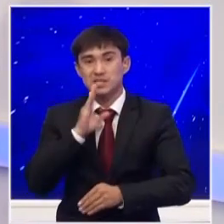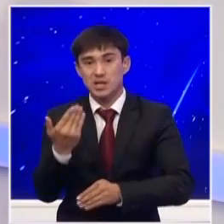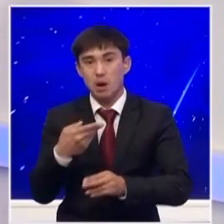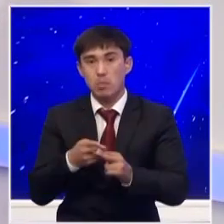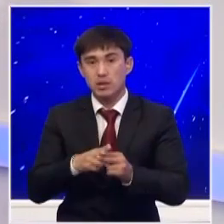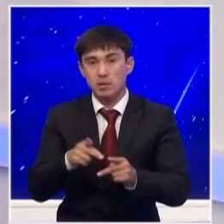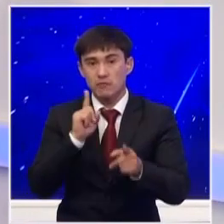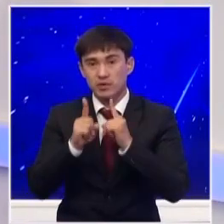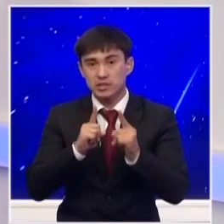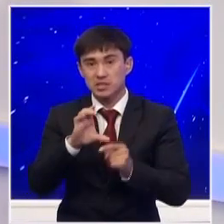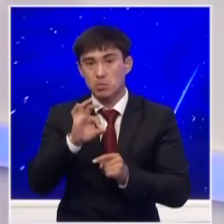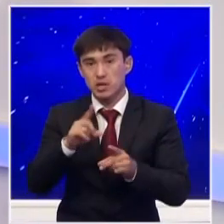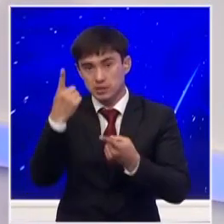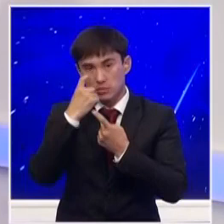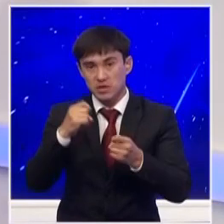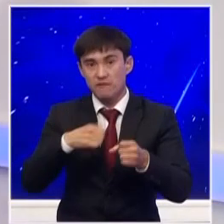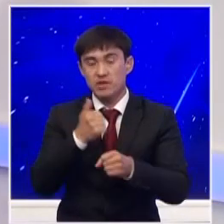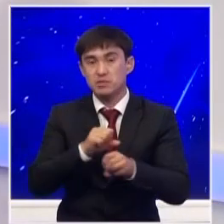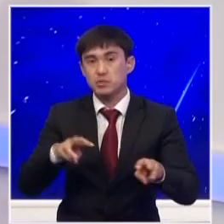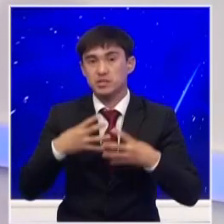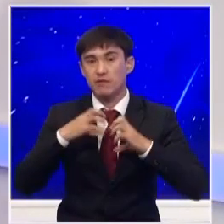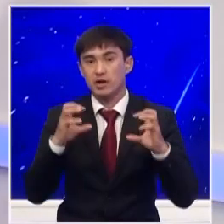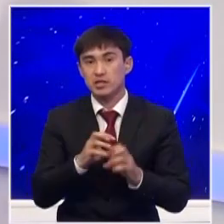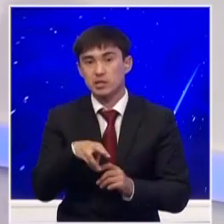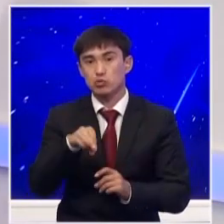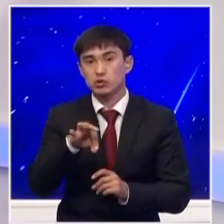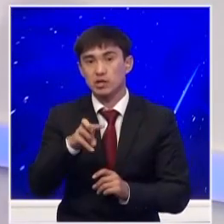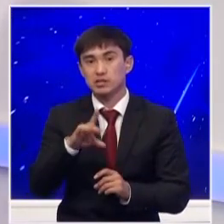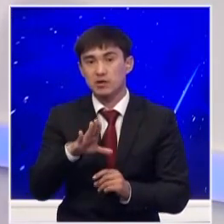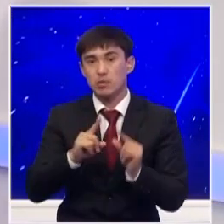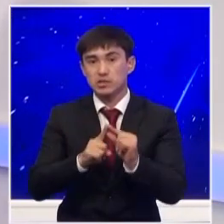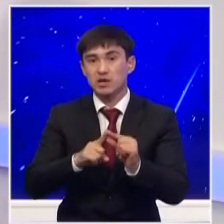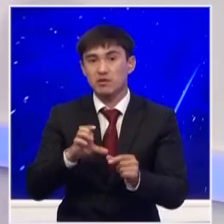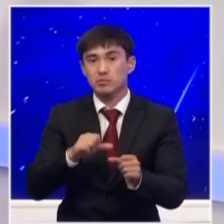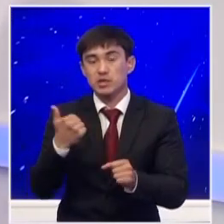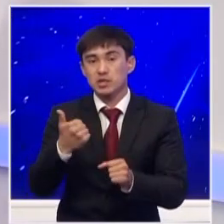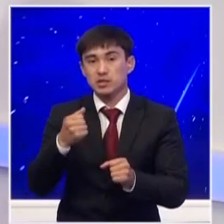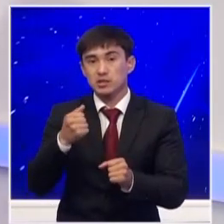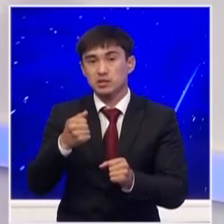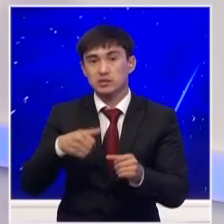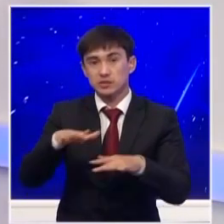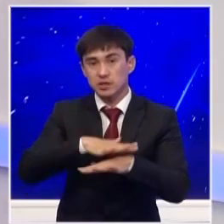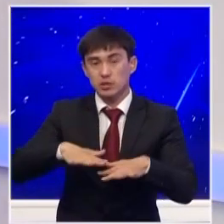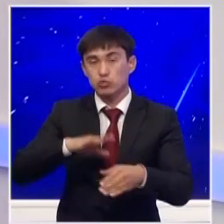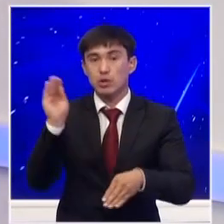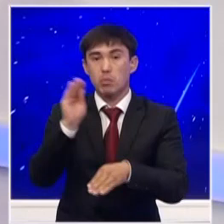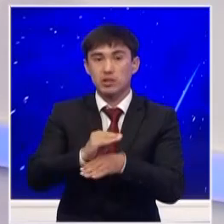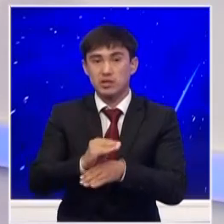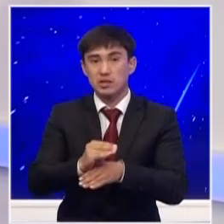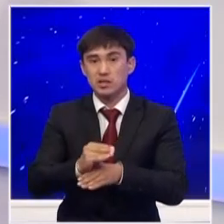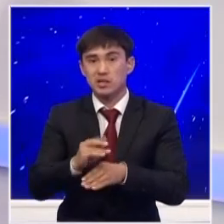с представителями СМИ сообщил вице-министр здравоохранения Тимур Султангазиев. По словам спикера, в стране будет введен